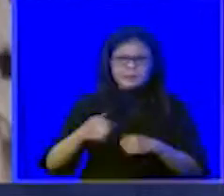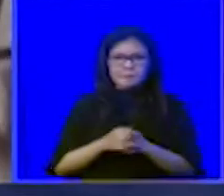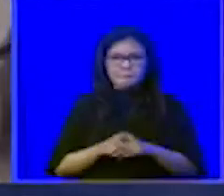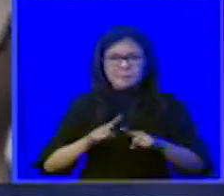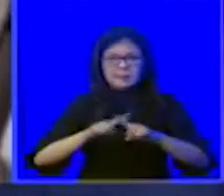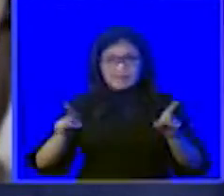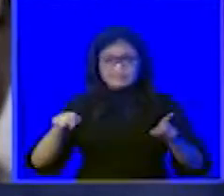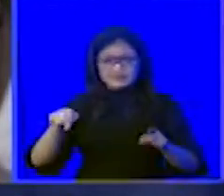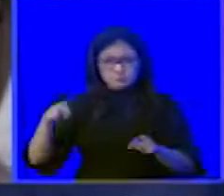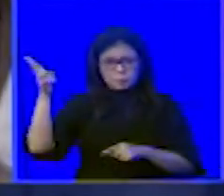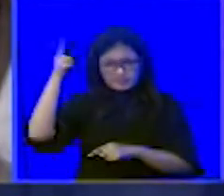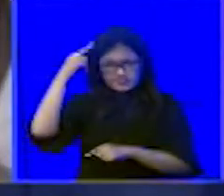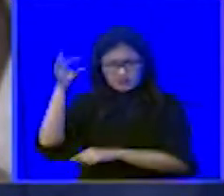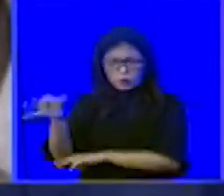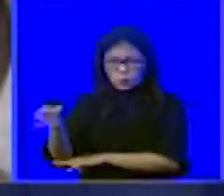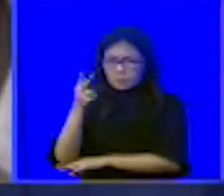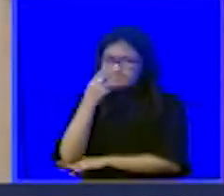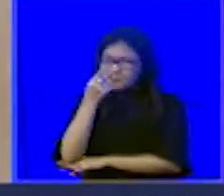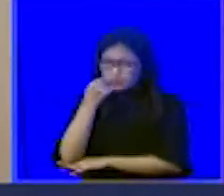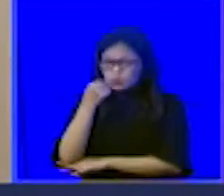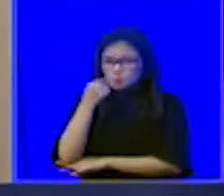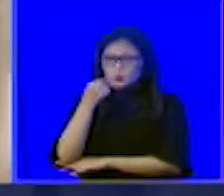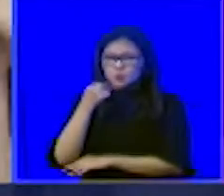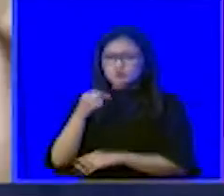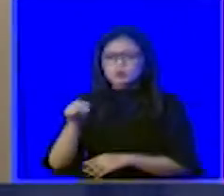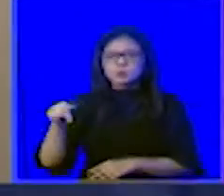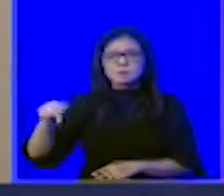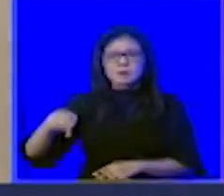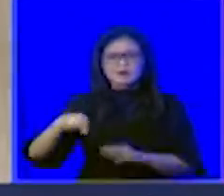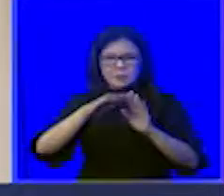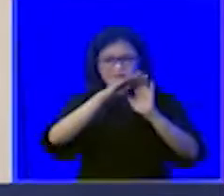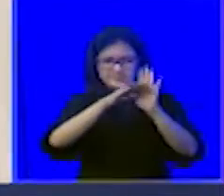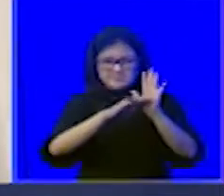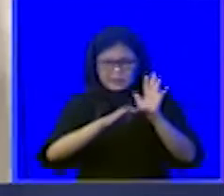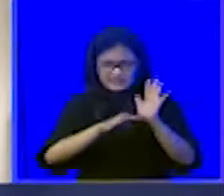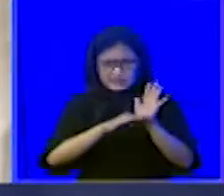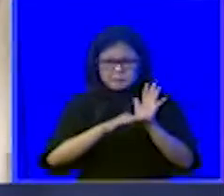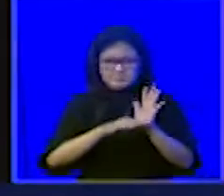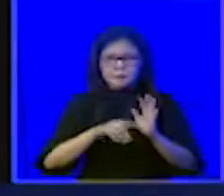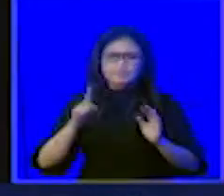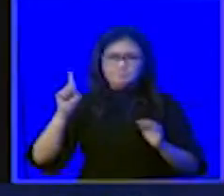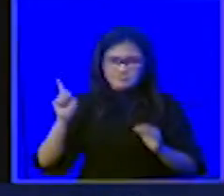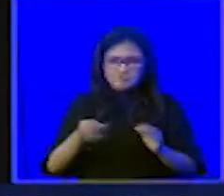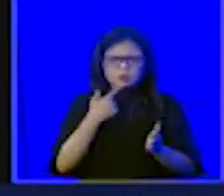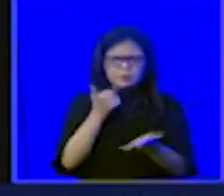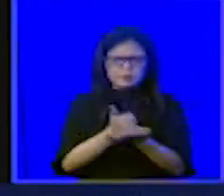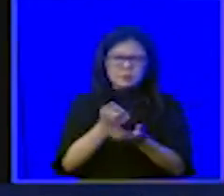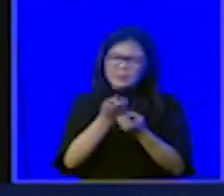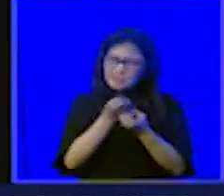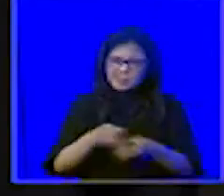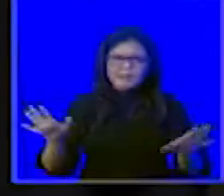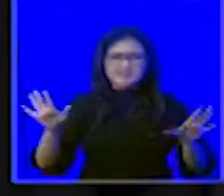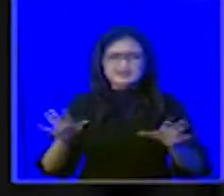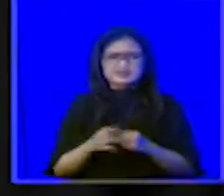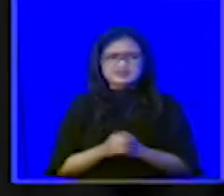Kota Bandung ya, dari pemerintah Kota Bandung, sekarang kebijakan itu kan baru yang lahat itu kan gratis gitu aja. Tapi